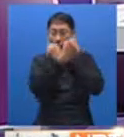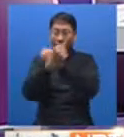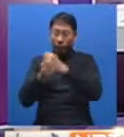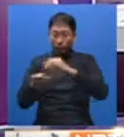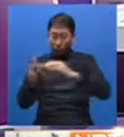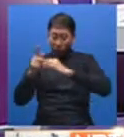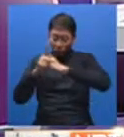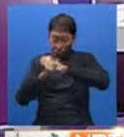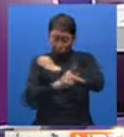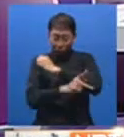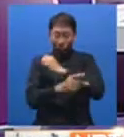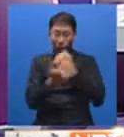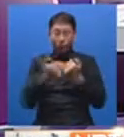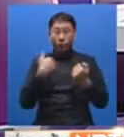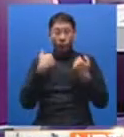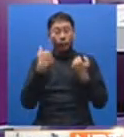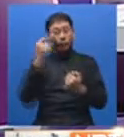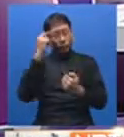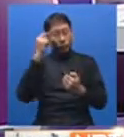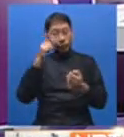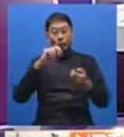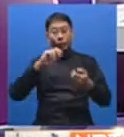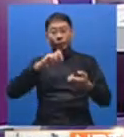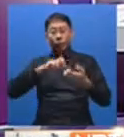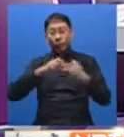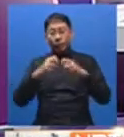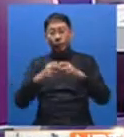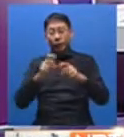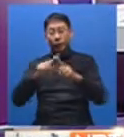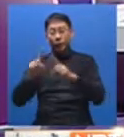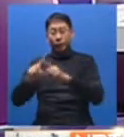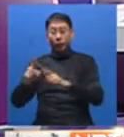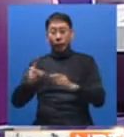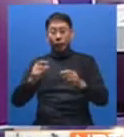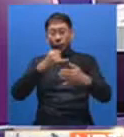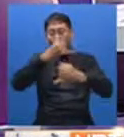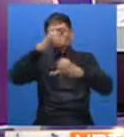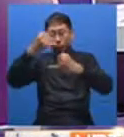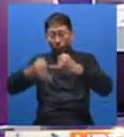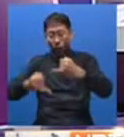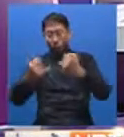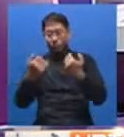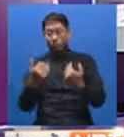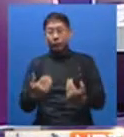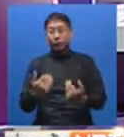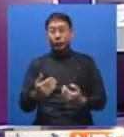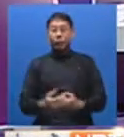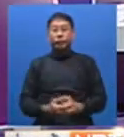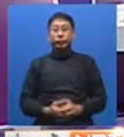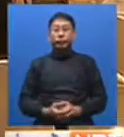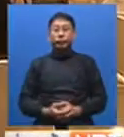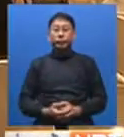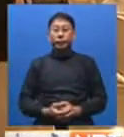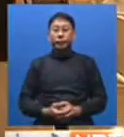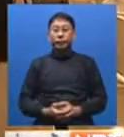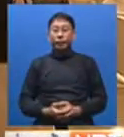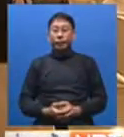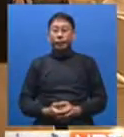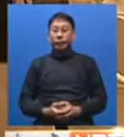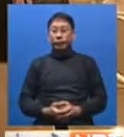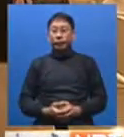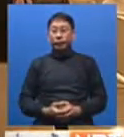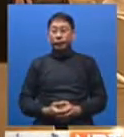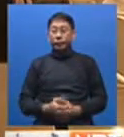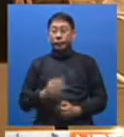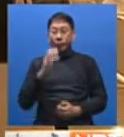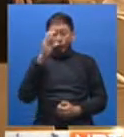าความขัดแย้งที่เกิดขึ้นมานานหลายปีนะคะจะสิ้นสุดลงในอีกไม่ช้าติดตามได้จากรายงานชิ้นนี้ค่ะ การหา